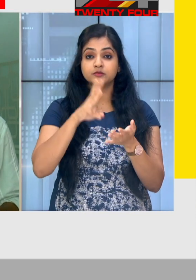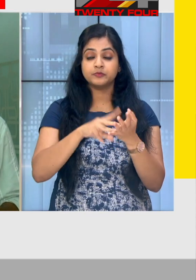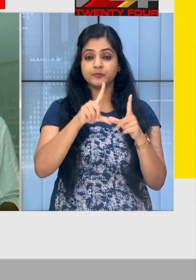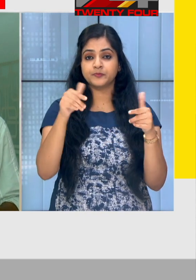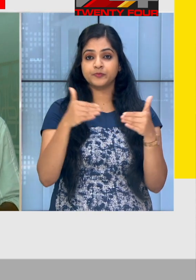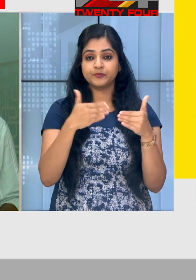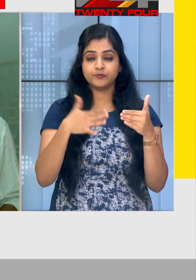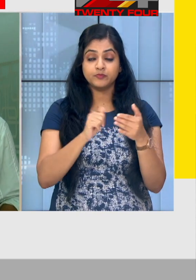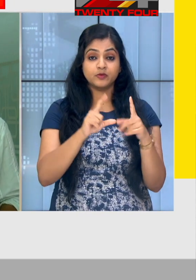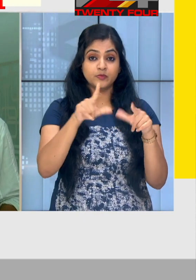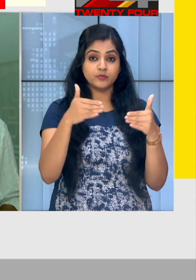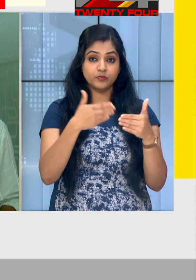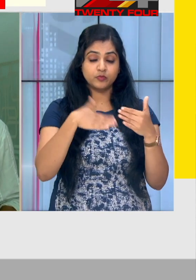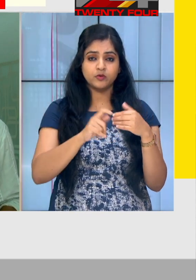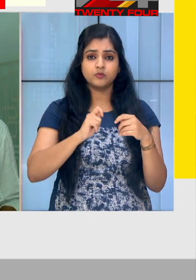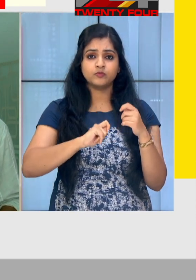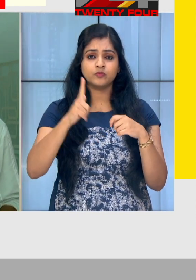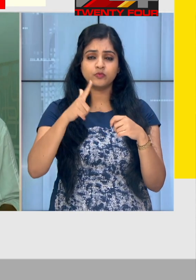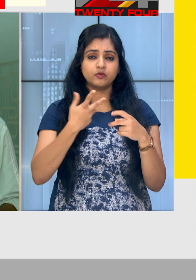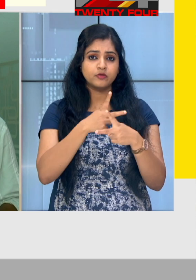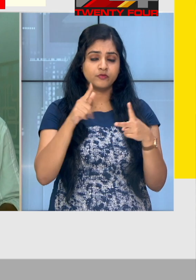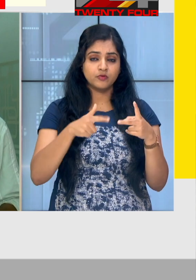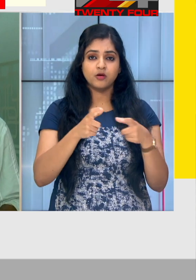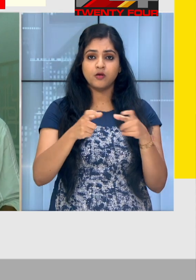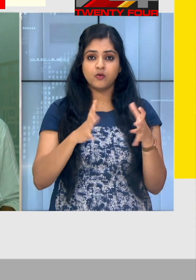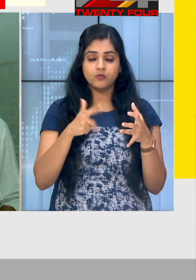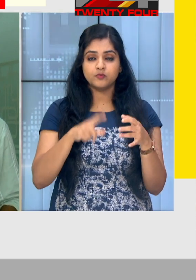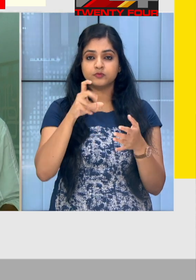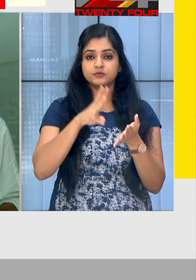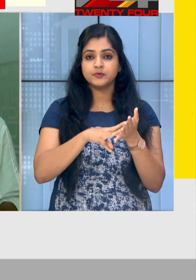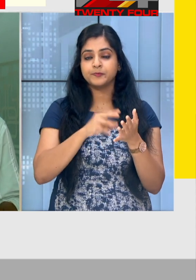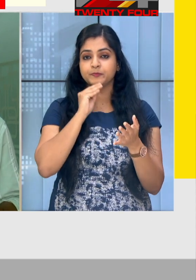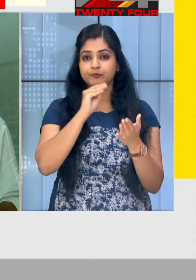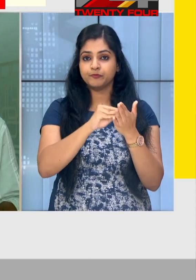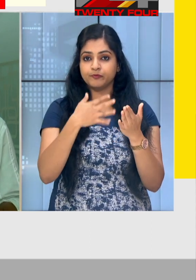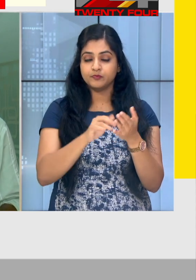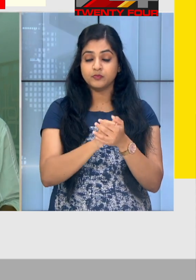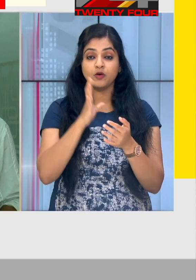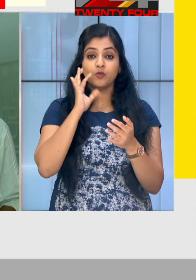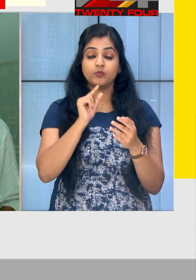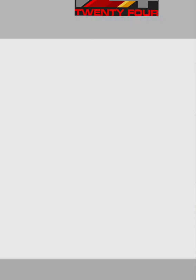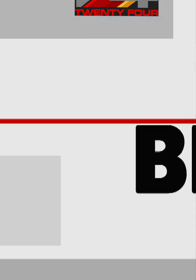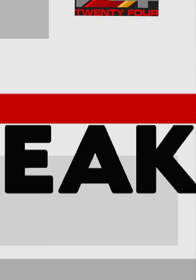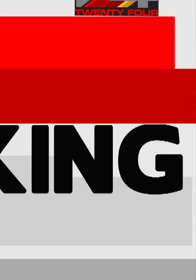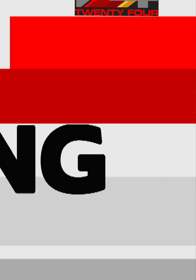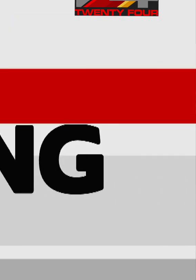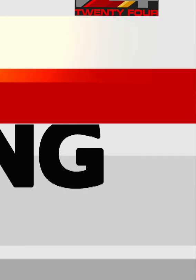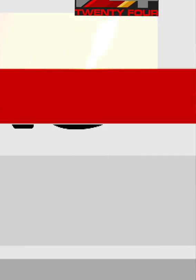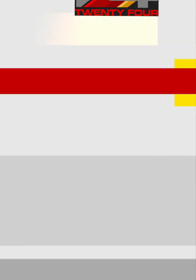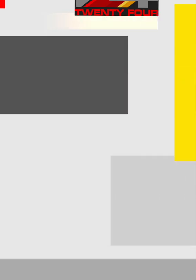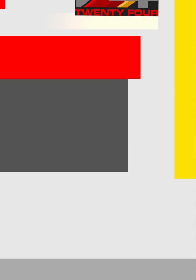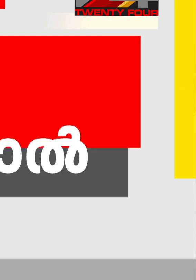ആ യോഗത്തിലാണ് വിലക്കയറ്റം പിടിച്ചു നിർത്താനുള്ള നിർദ്ദേശങ്ങൾ മുഖ്യമന്ത്രി നൽകിയിട്ടുള്ളത്. പ്രധാന നിർദ്ദേശങ്ങൾ ഇവയൊക്കെയാണ്. എല്ലാ വ്യാപാര സ്ഥാപനങ്ങളുടെ